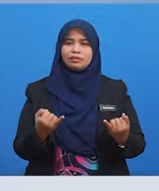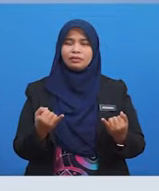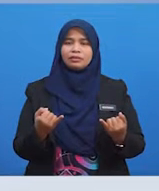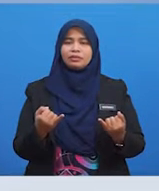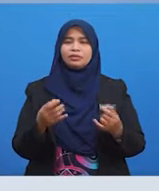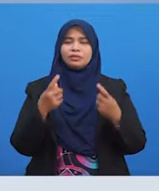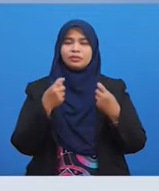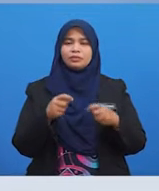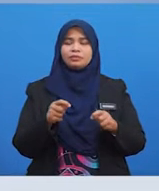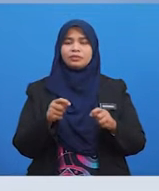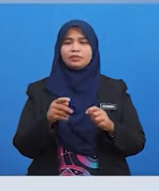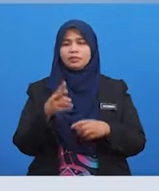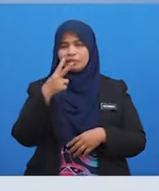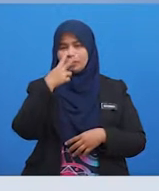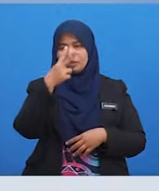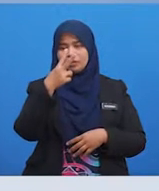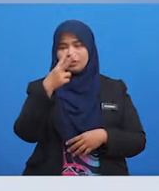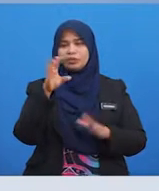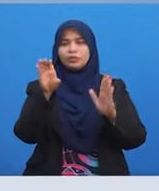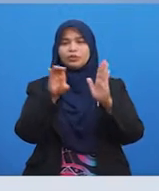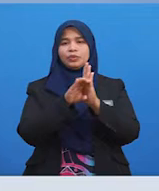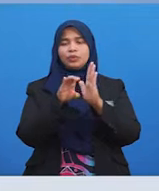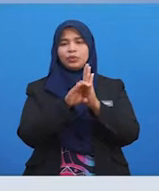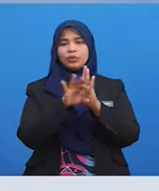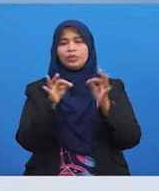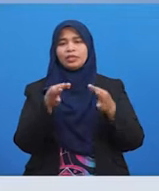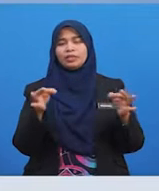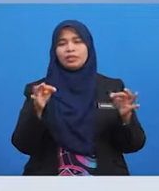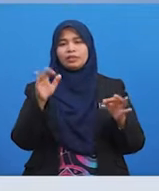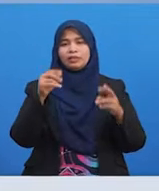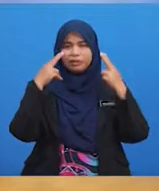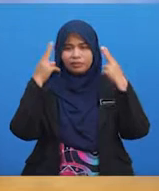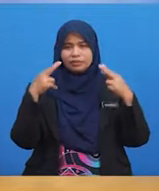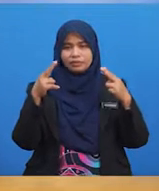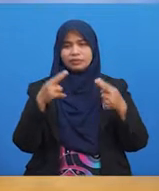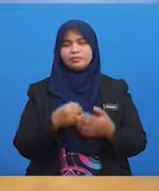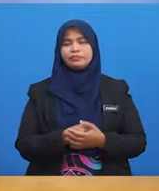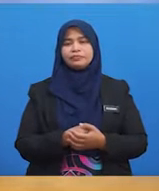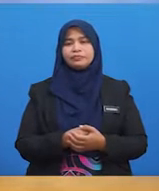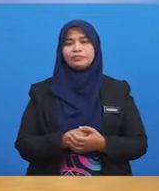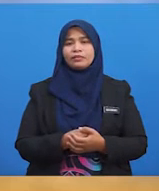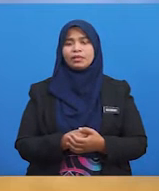Sekarang, cuba perhatikan contoh ayat ustazah.